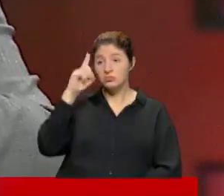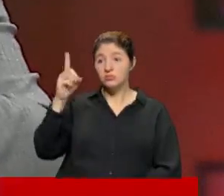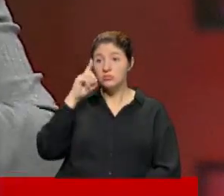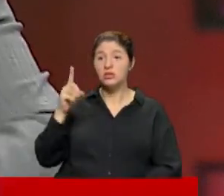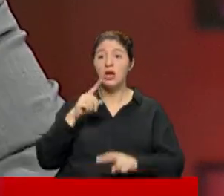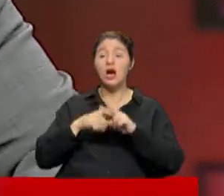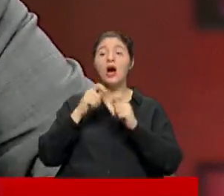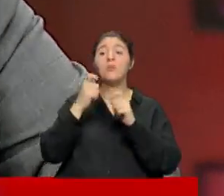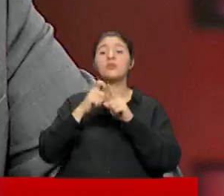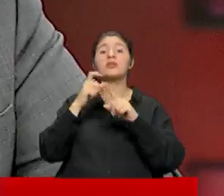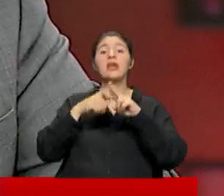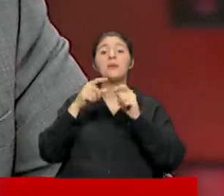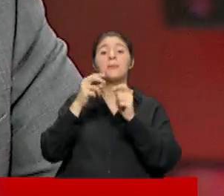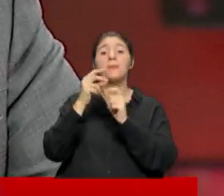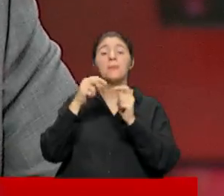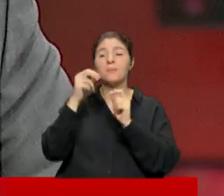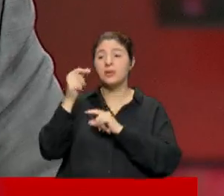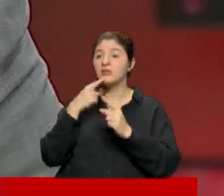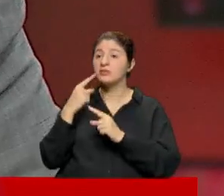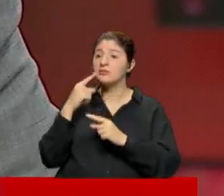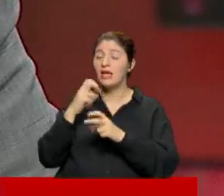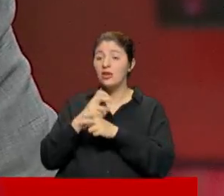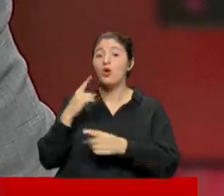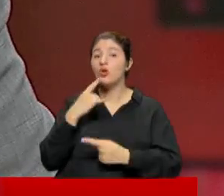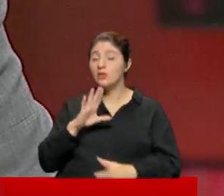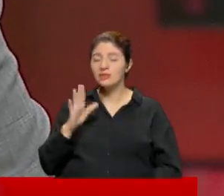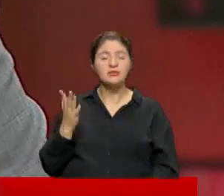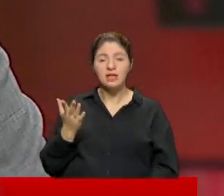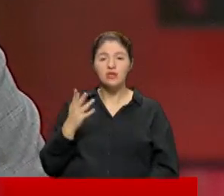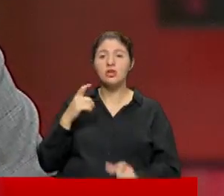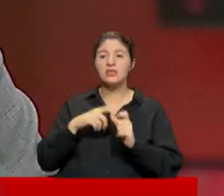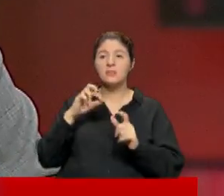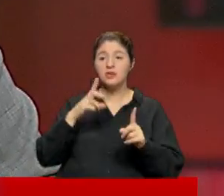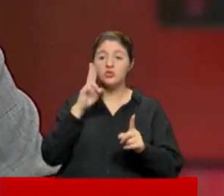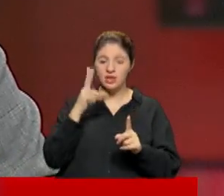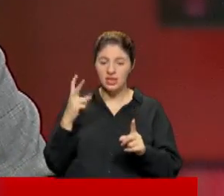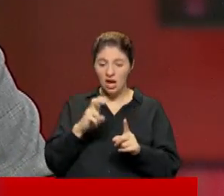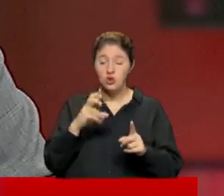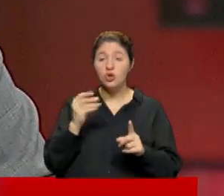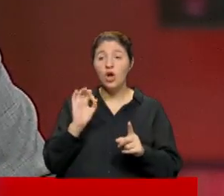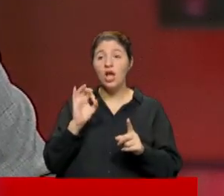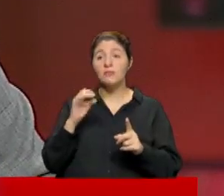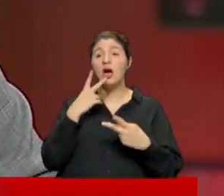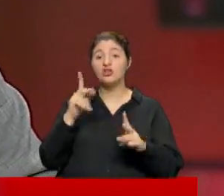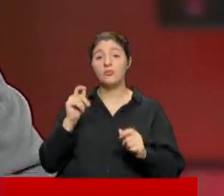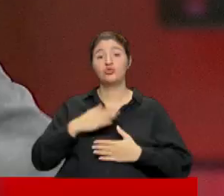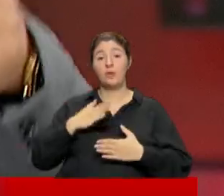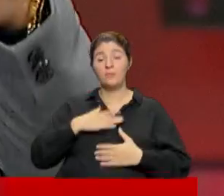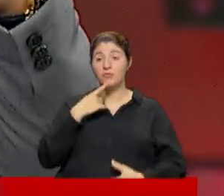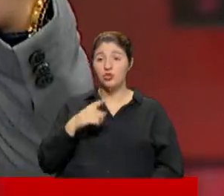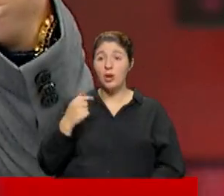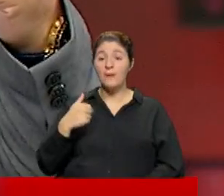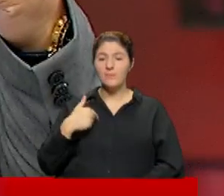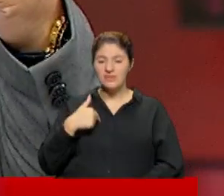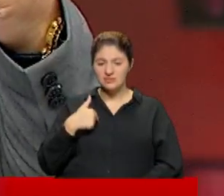abudabi hükümetini tehdit ediyor diyor ki konuşmayın Niye Çünkü Sedat Peker diyor ki son 2 ay çok önemli şeyler açıklayacağım diyor